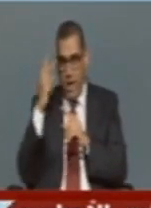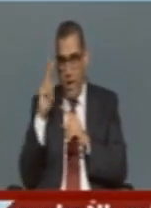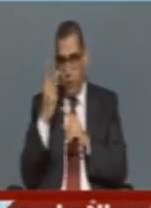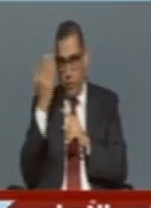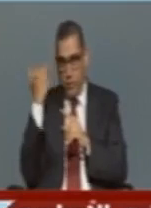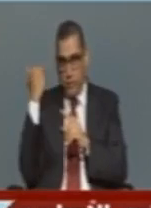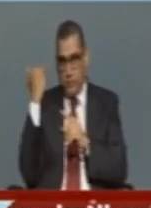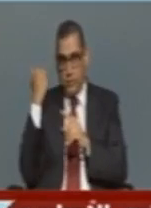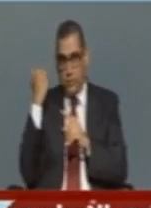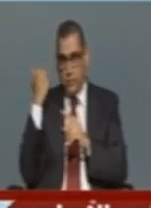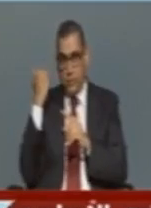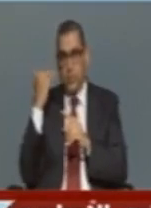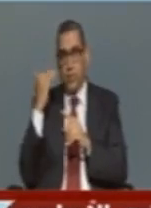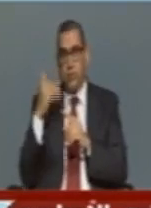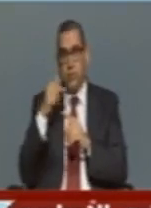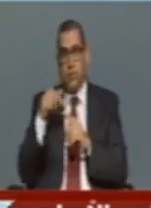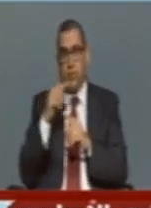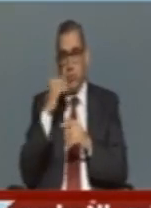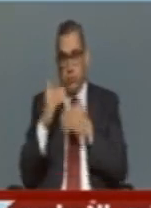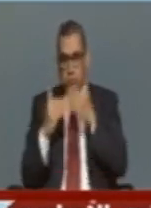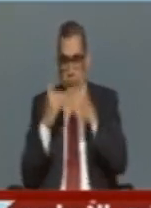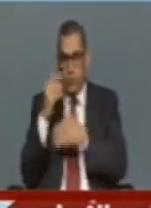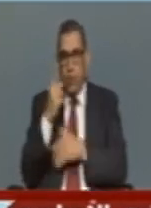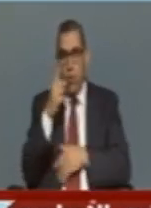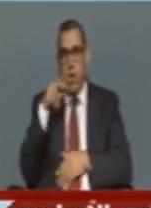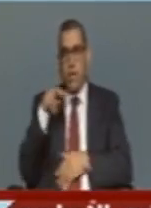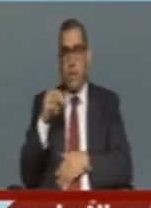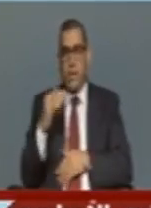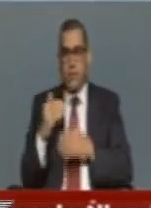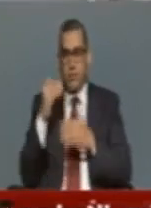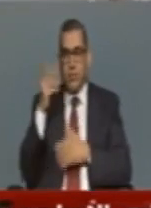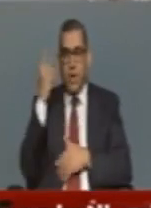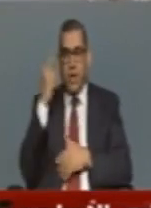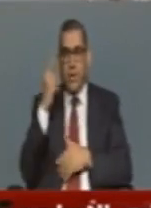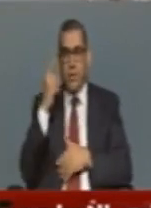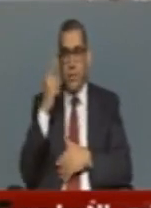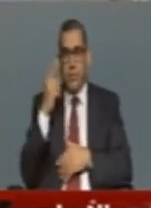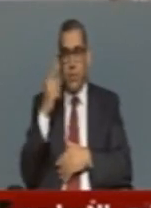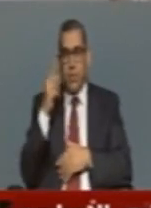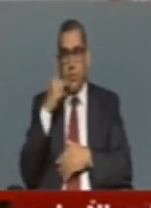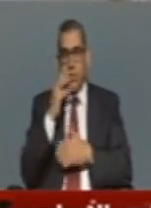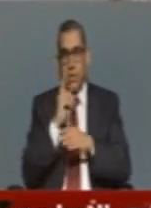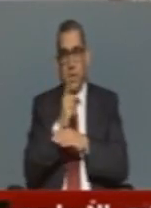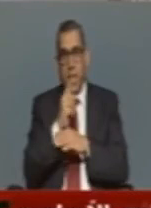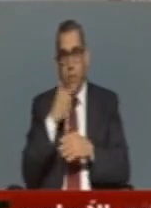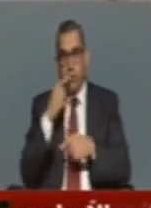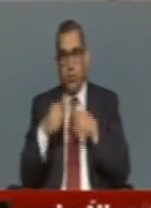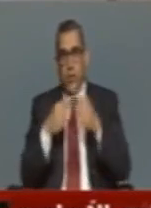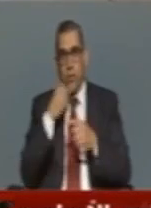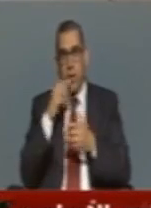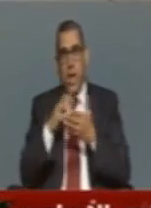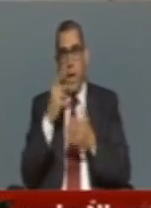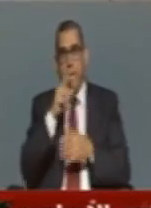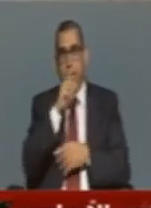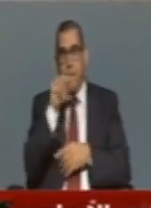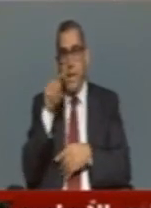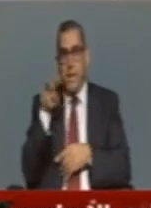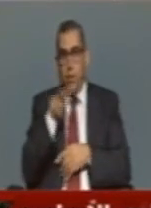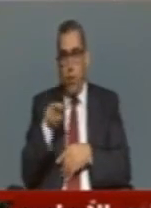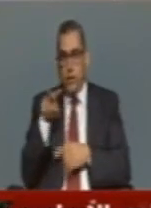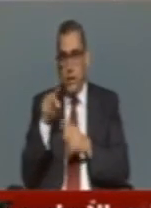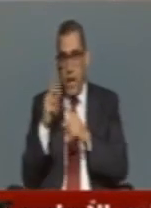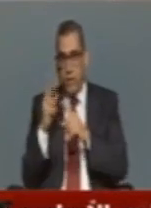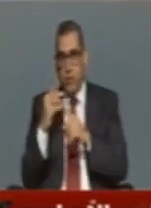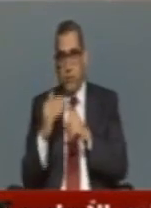والتقني والتدريب ارتفعنا ل 81. مركز التدريب المستمر من 128 بين 98،